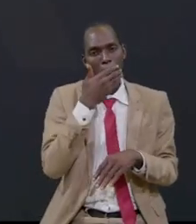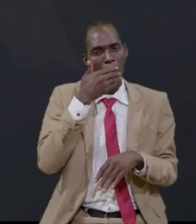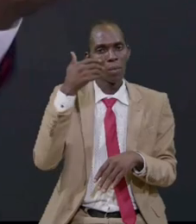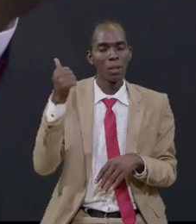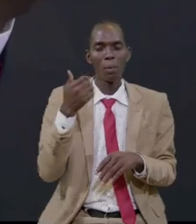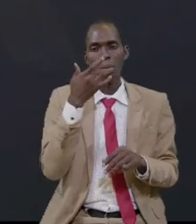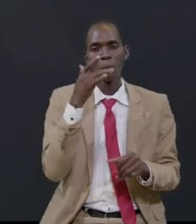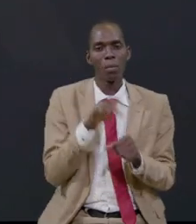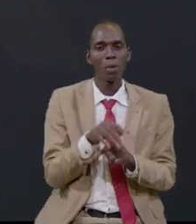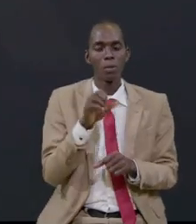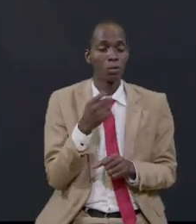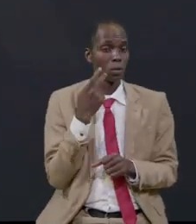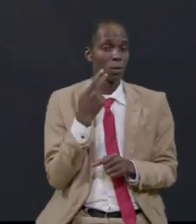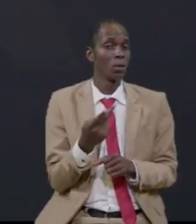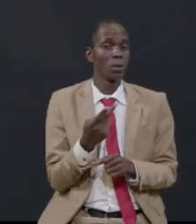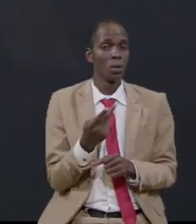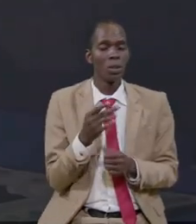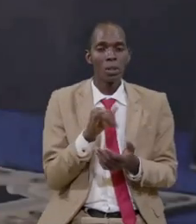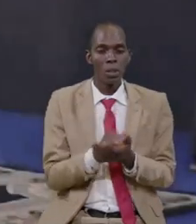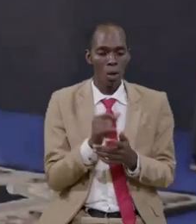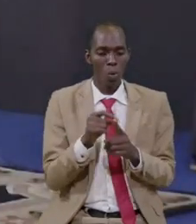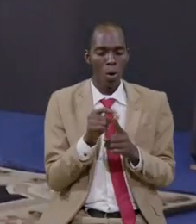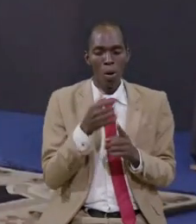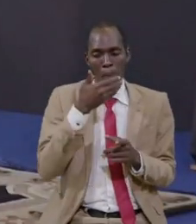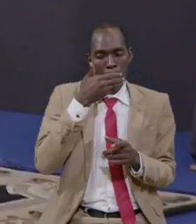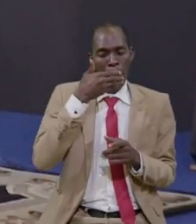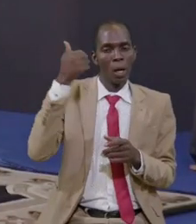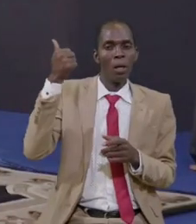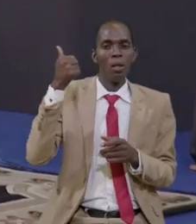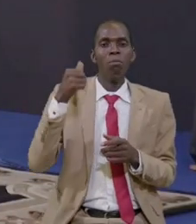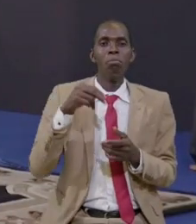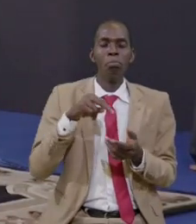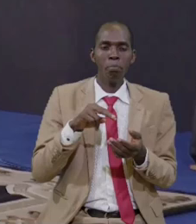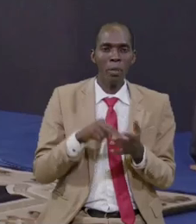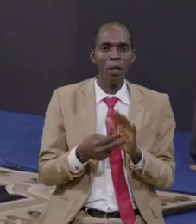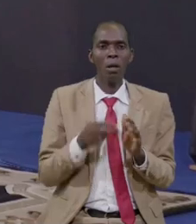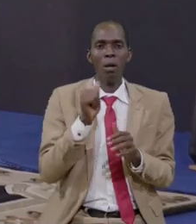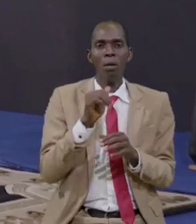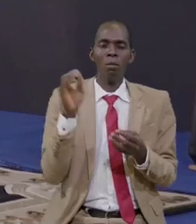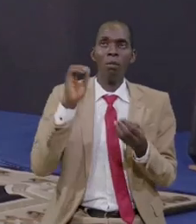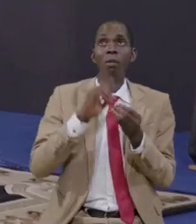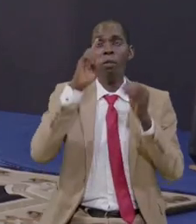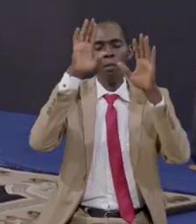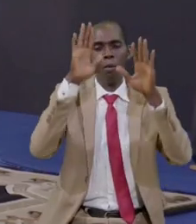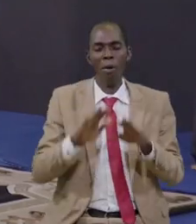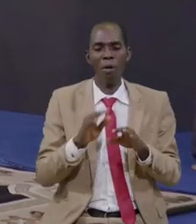Vous voyez cela? Meilleur ici. Plus excellent.